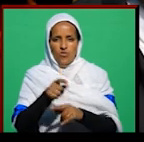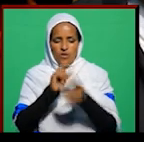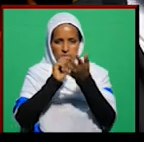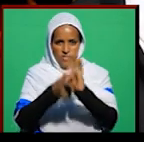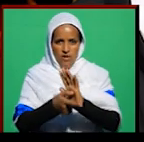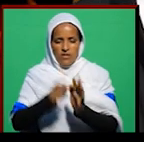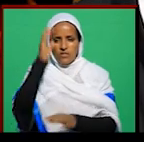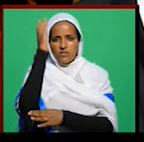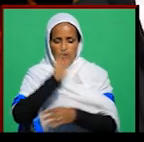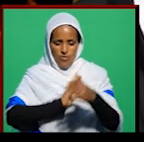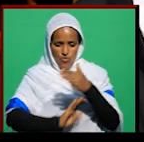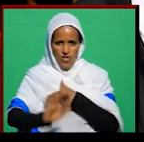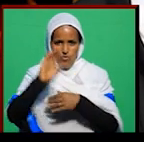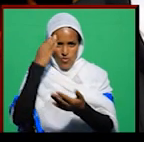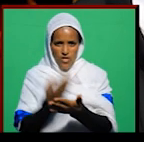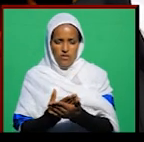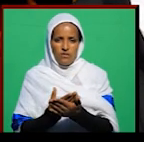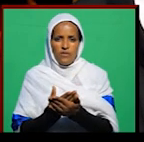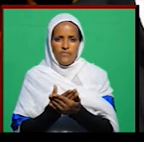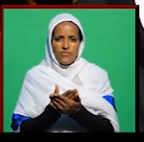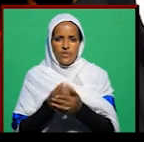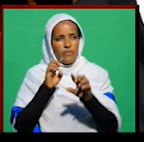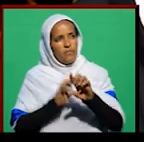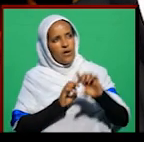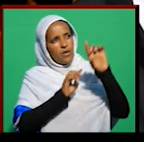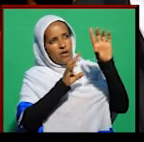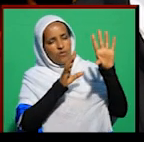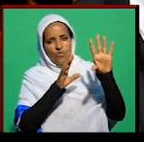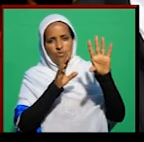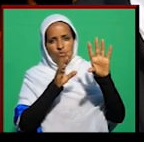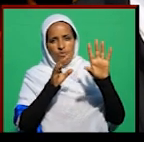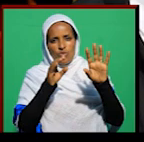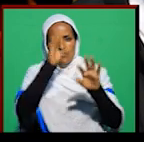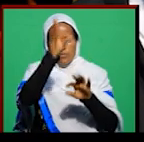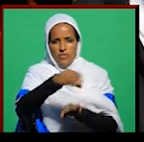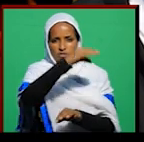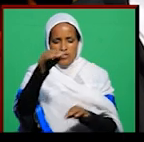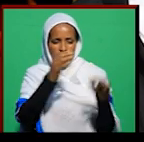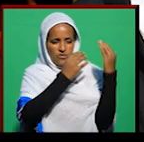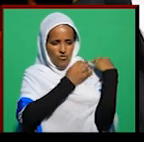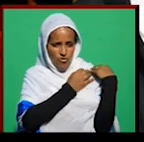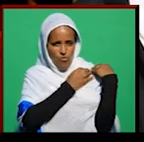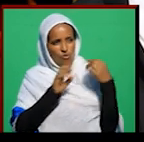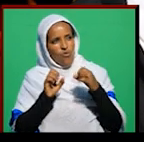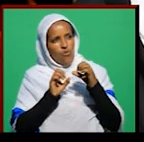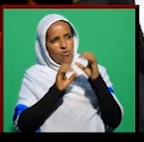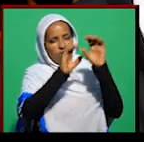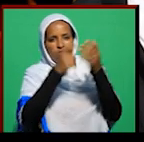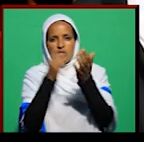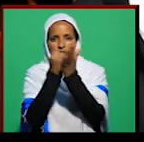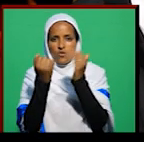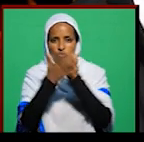ነው። ለምሳሌ እግዚአብሔር ወልድ በቀራኒዮ አደባባይ ላይ መስቀል ተሸክሞ